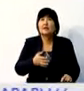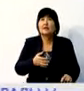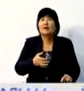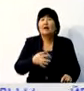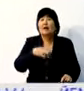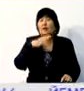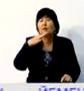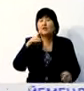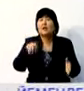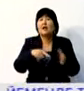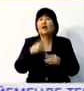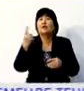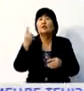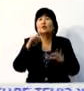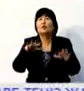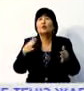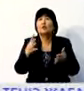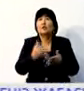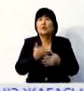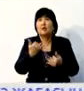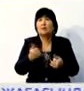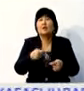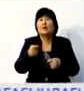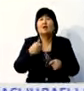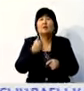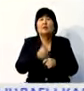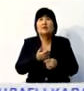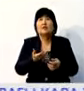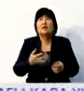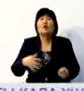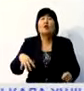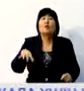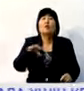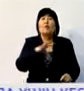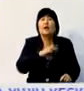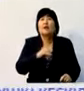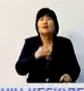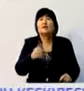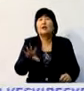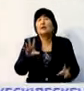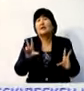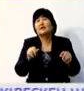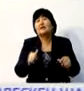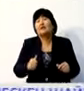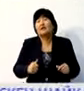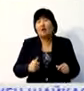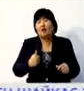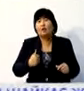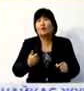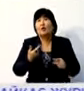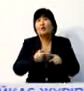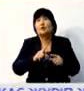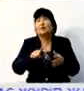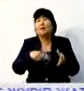қатарында қаланың бірінші орын алып жүрген осы Нұрбек Машбекұлы бастаған ұжымға бәрлеріңізге жұмыстарыңызға сәттілік, абырой. Өстіп